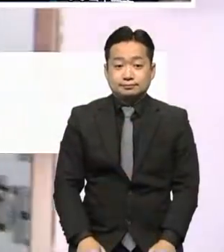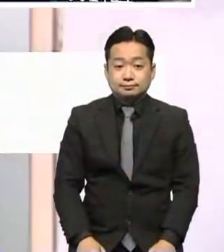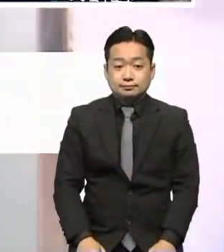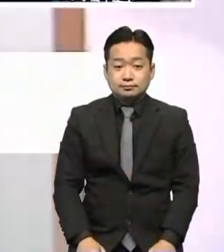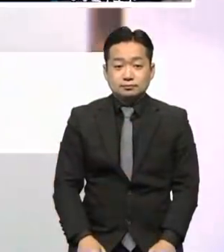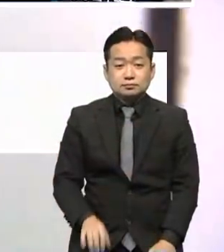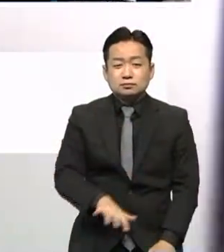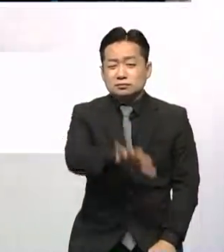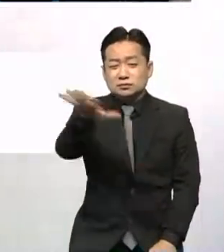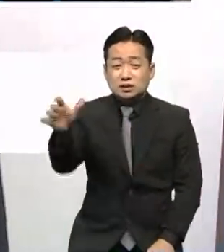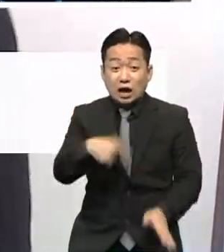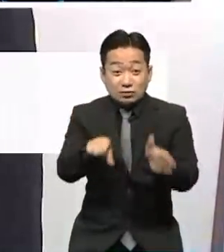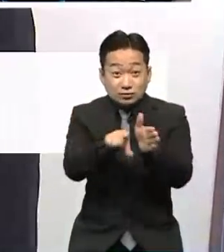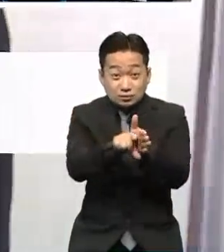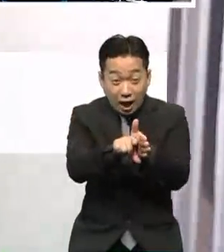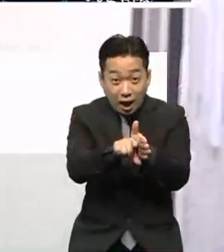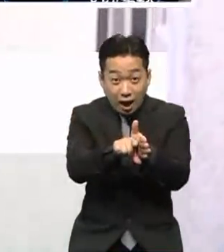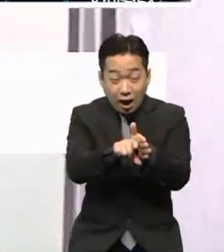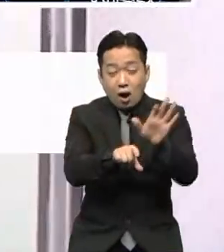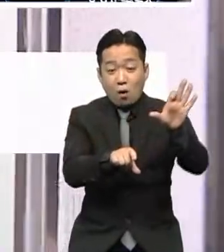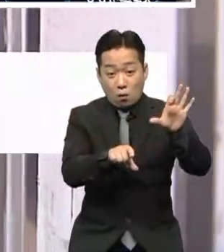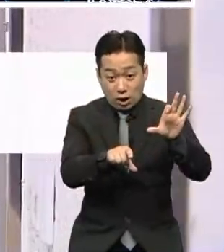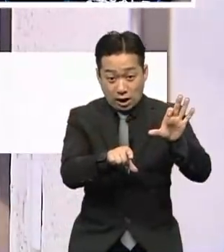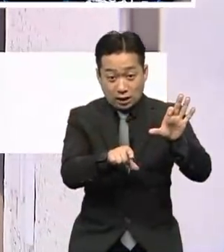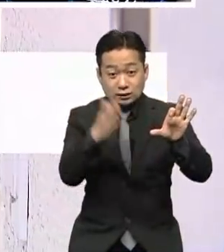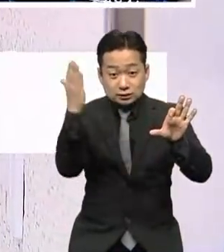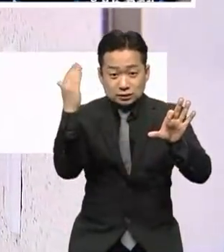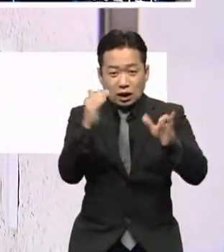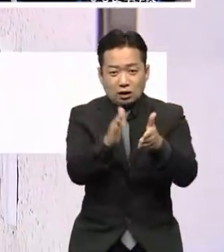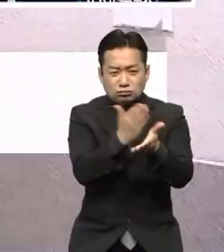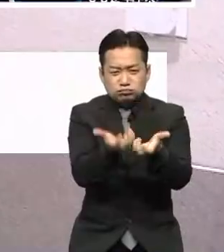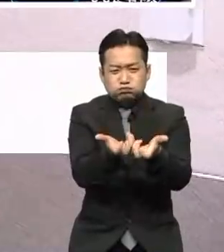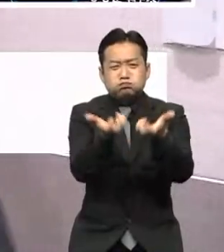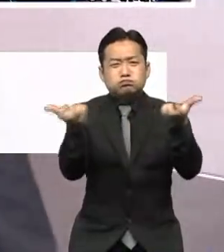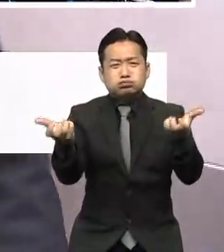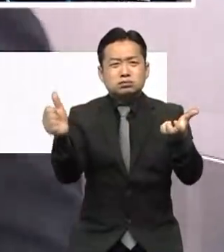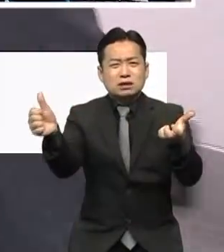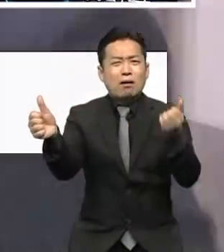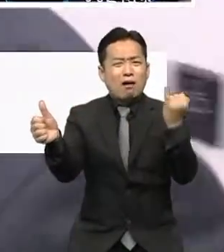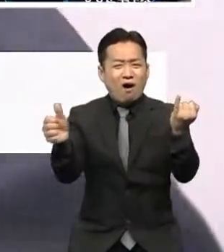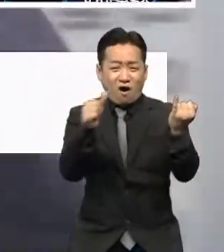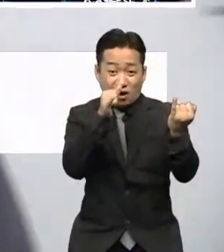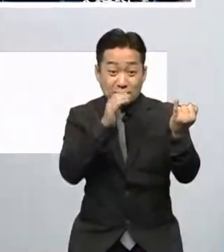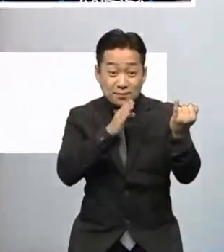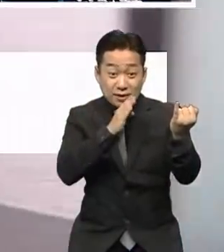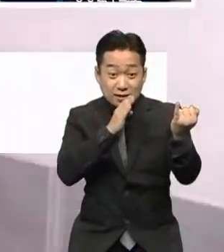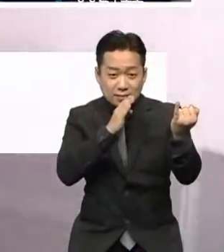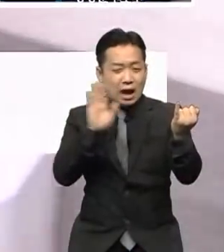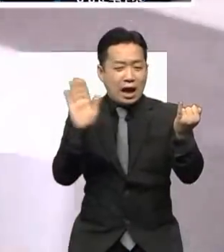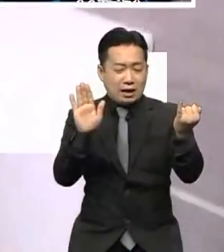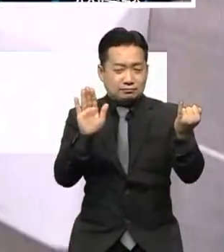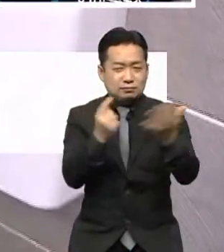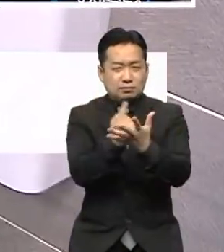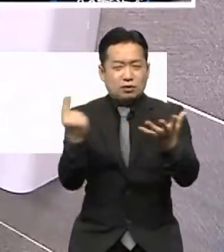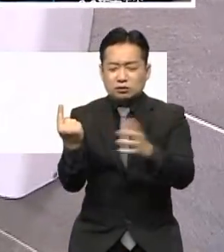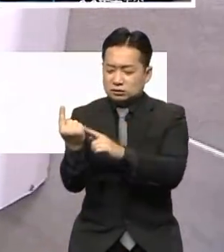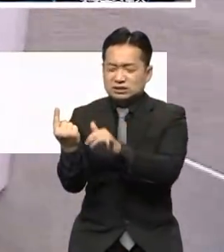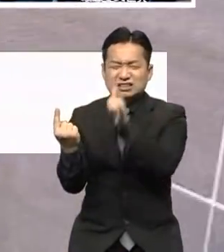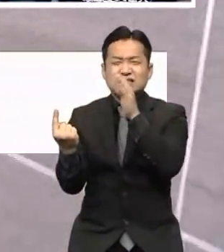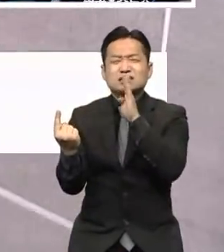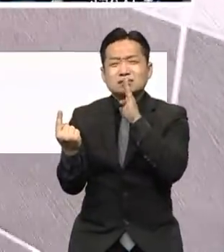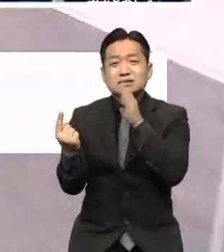위한 화장실은 기존의 성별 분리된 화장실에서 배제되는 사람